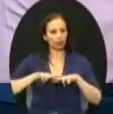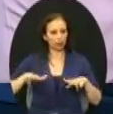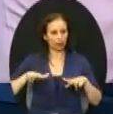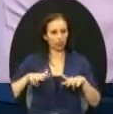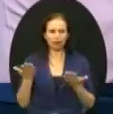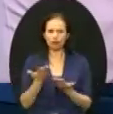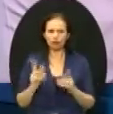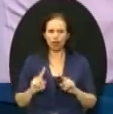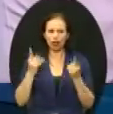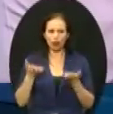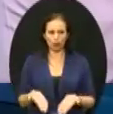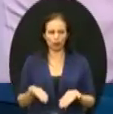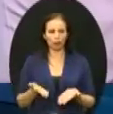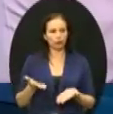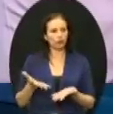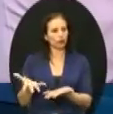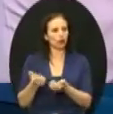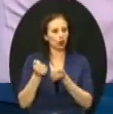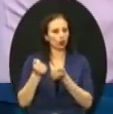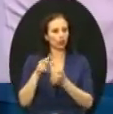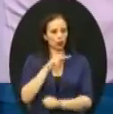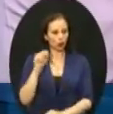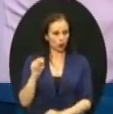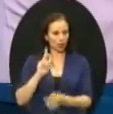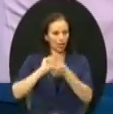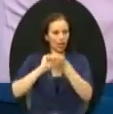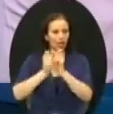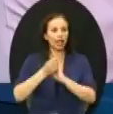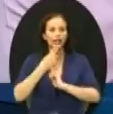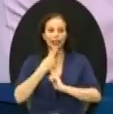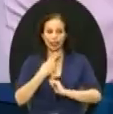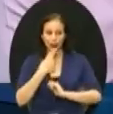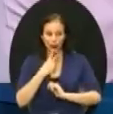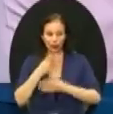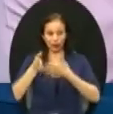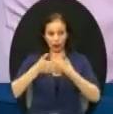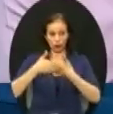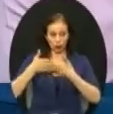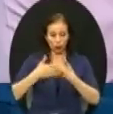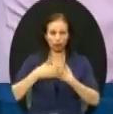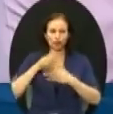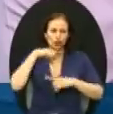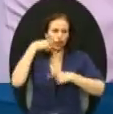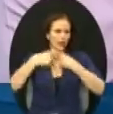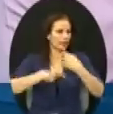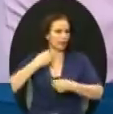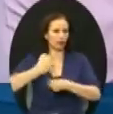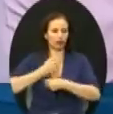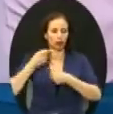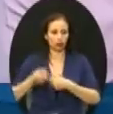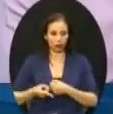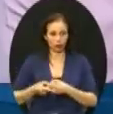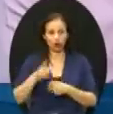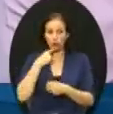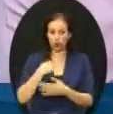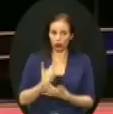מה קרה פה בעצם? לקחו את נושא הגיור, את הניסויים ונושאים אחרים שאנחנו השגנו אותם במשך שנים, באותו מסלול